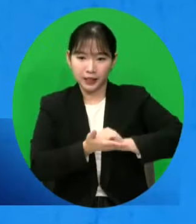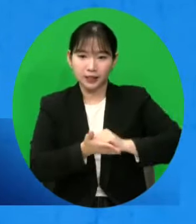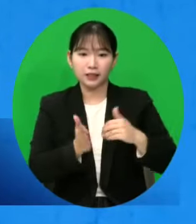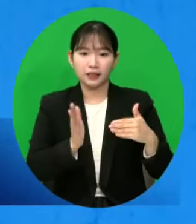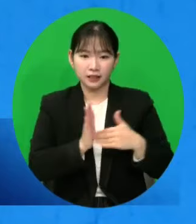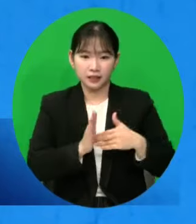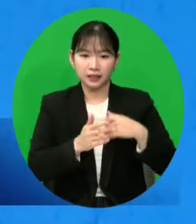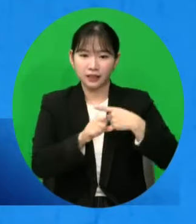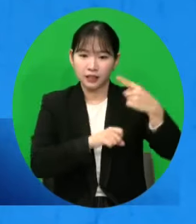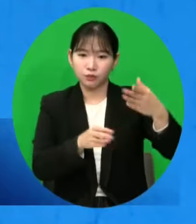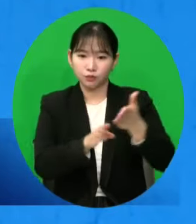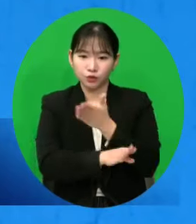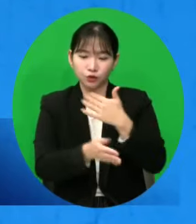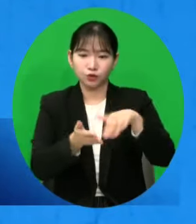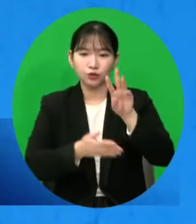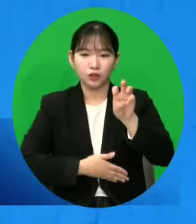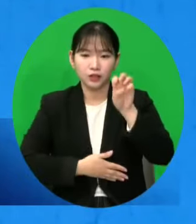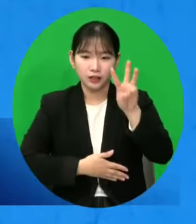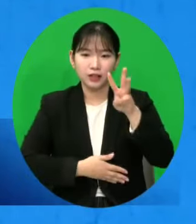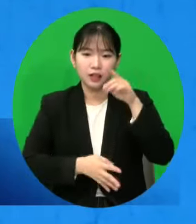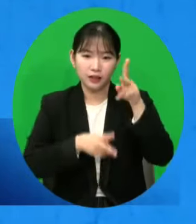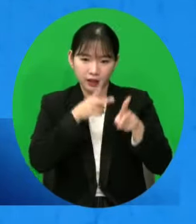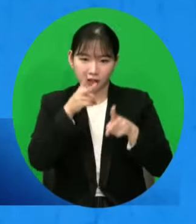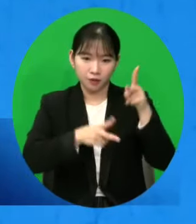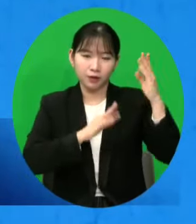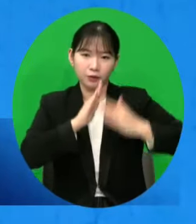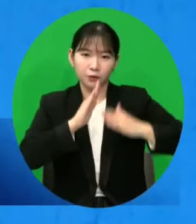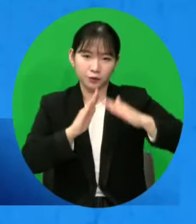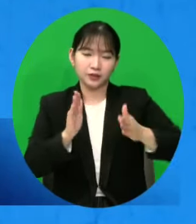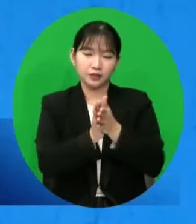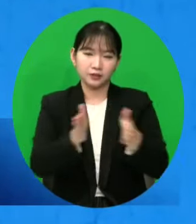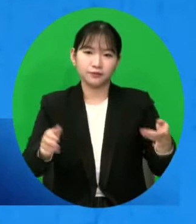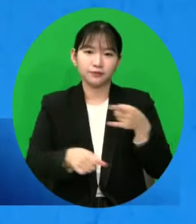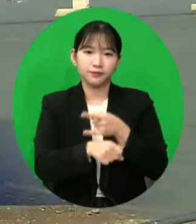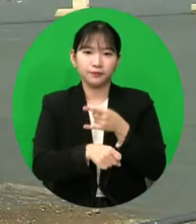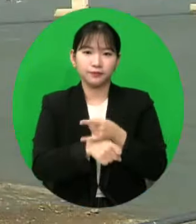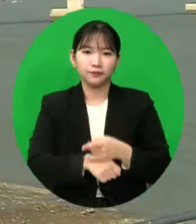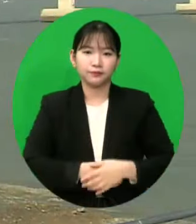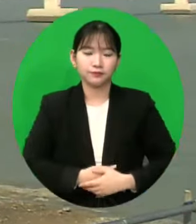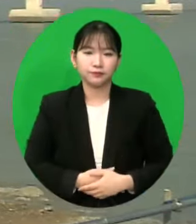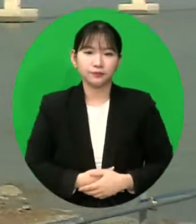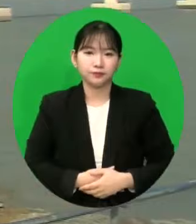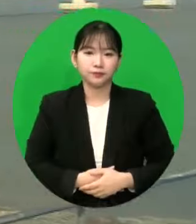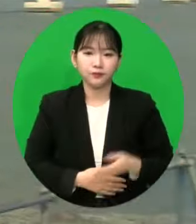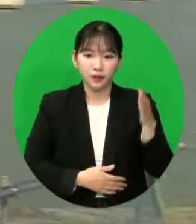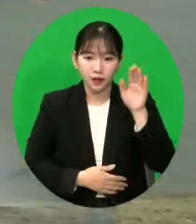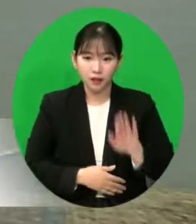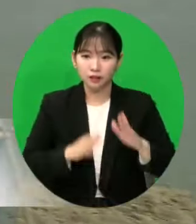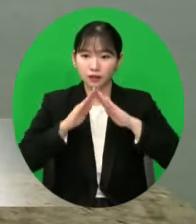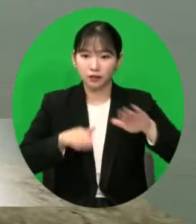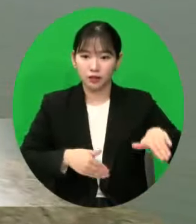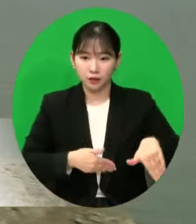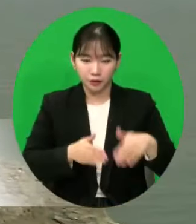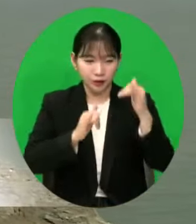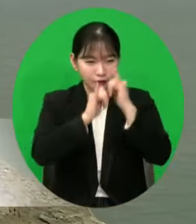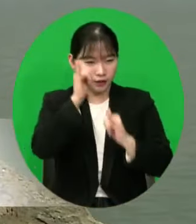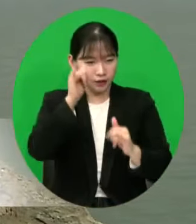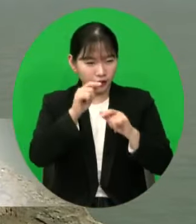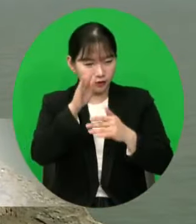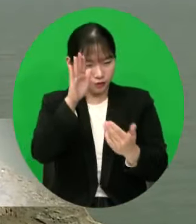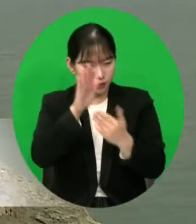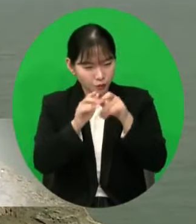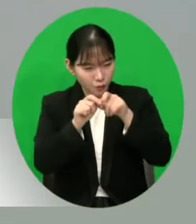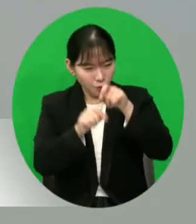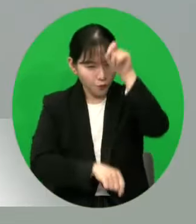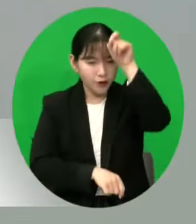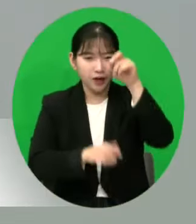가운데 내년부터 33개 사업에 본격 착수합니다. 하지만 전라남도 역대 최장 최대